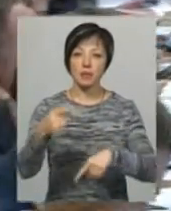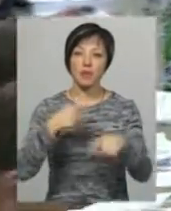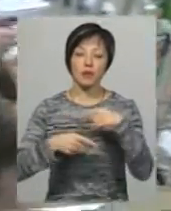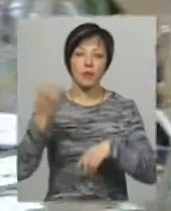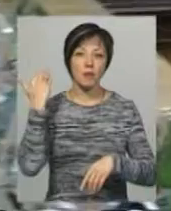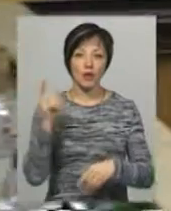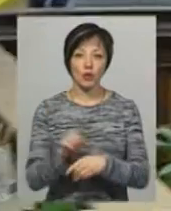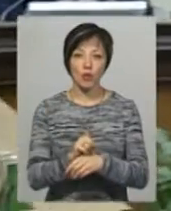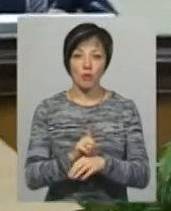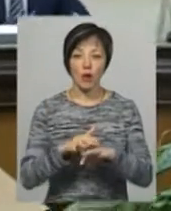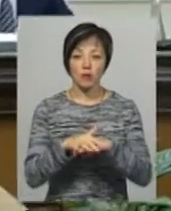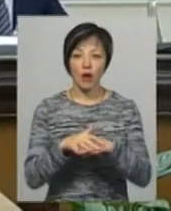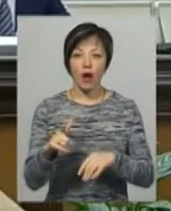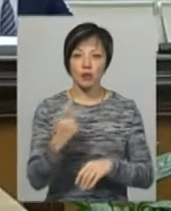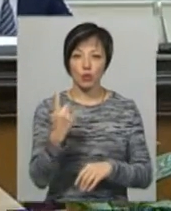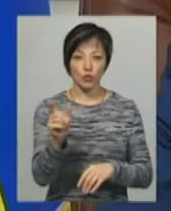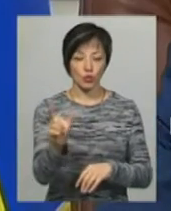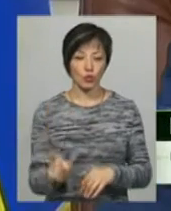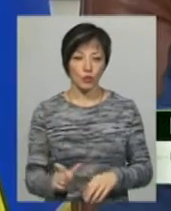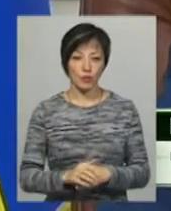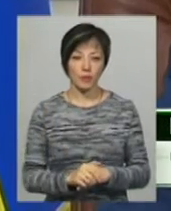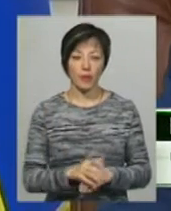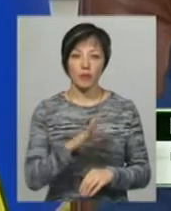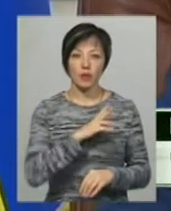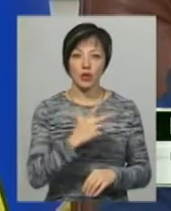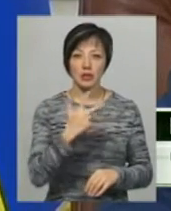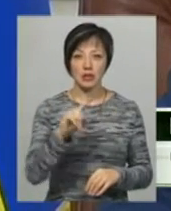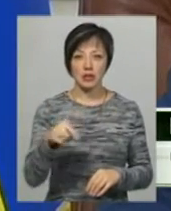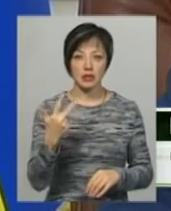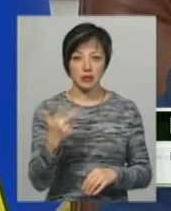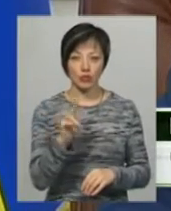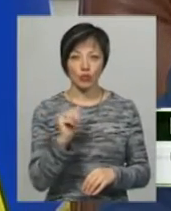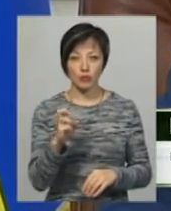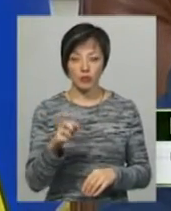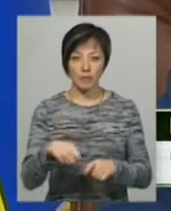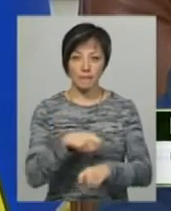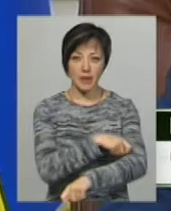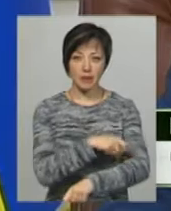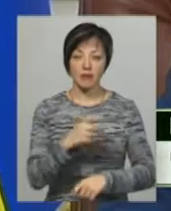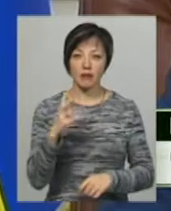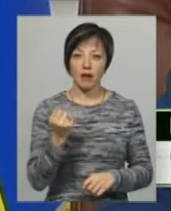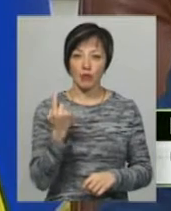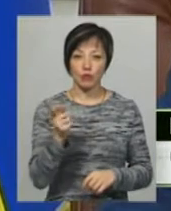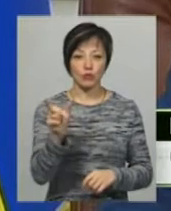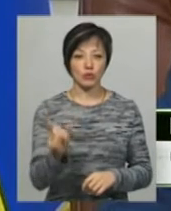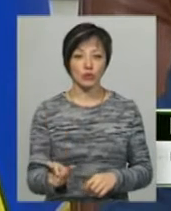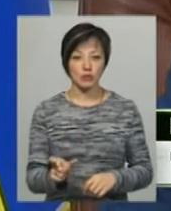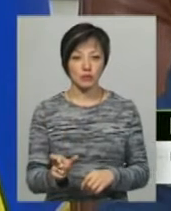норми розрахунку газу на одну особу. Було 3,3 кубічних метра на